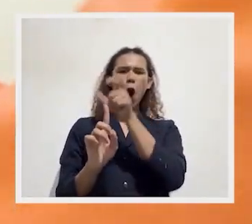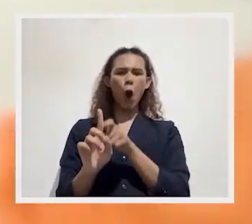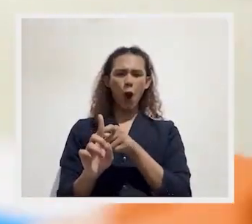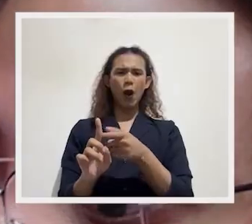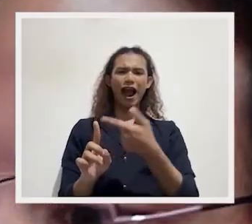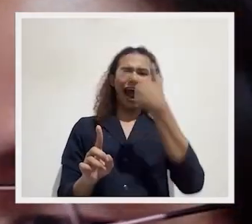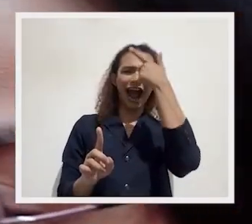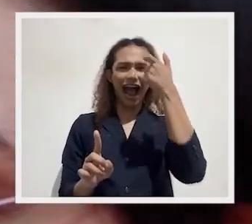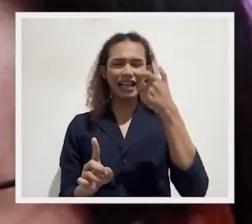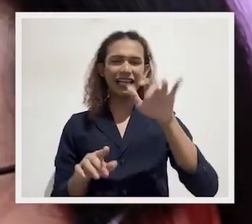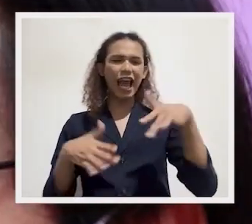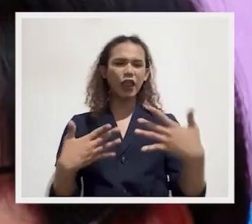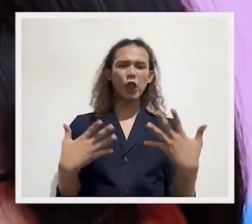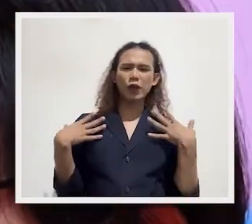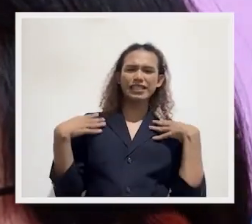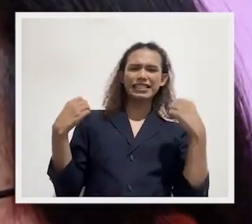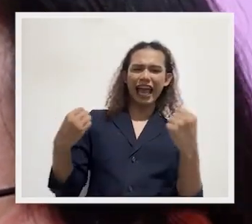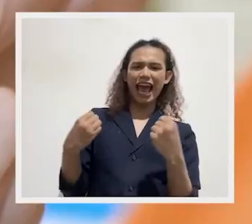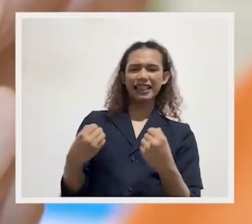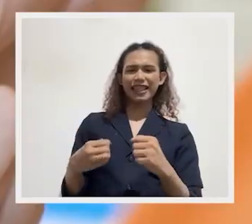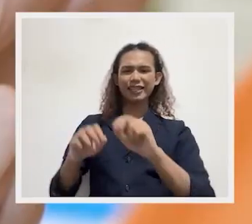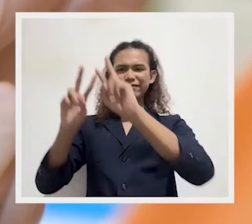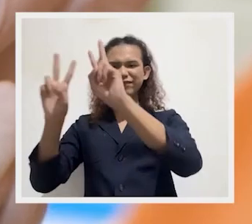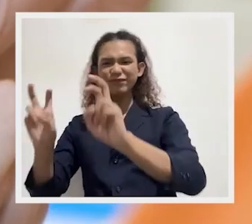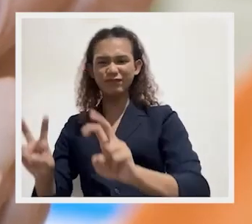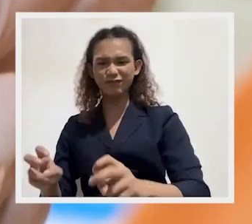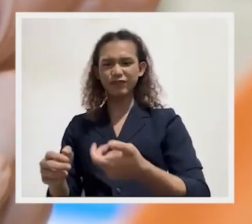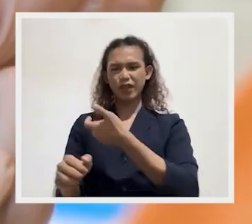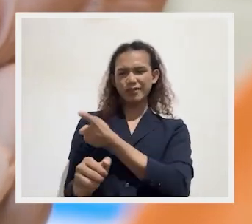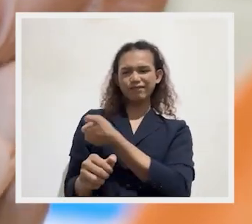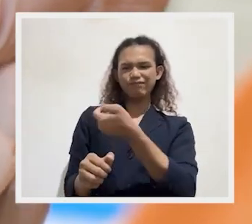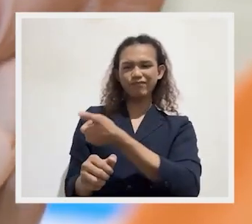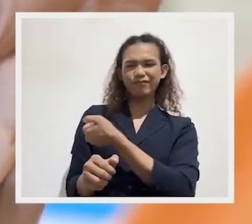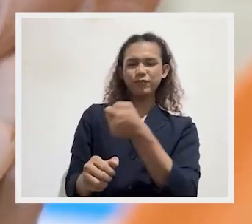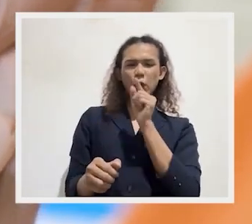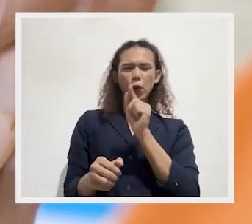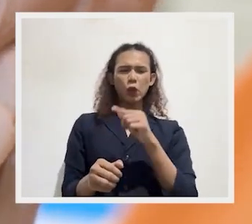tenaga medis atau tenaga kesehatan yang terampil untuk